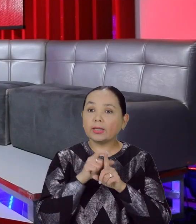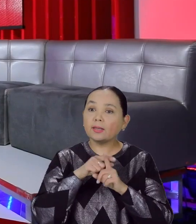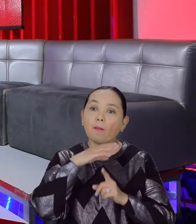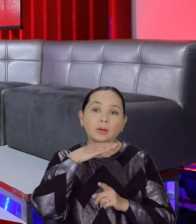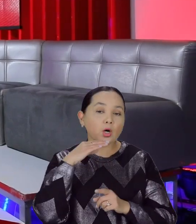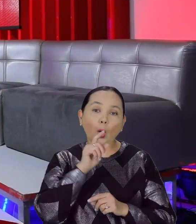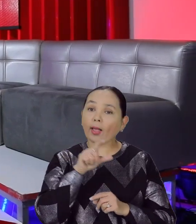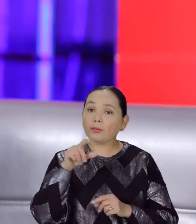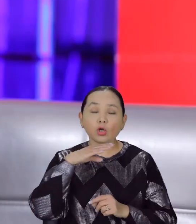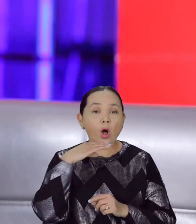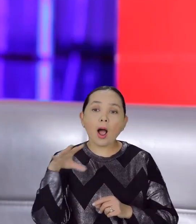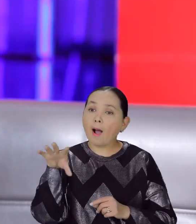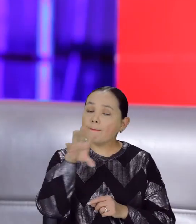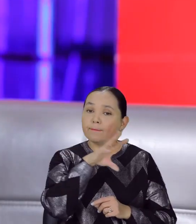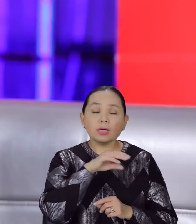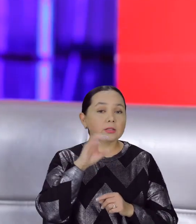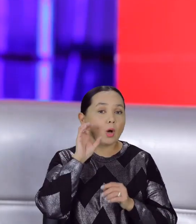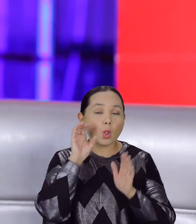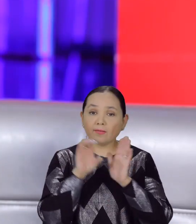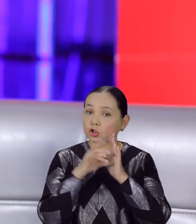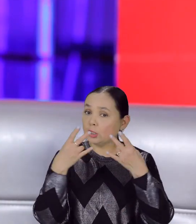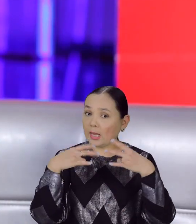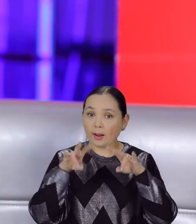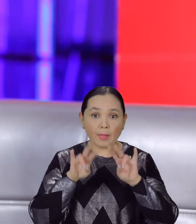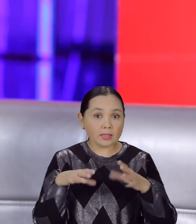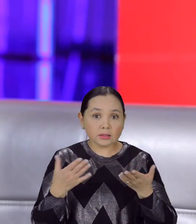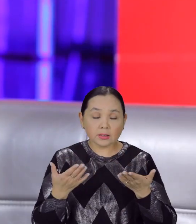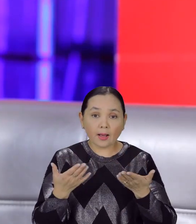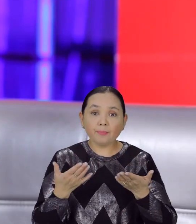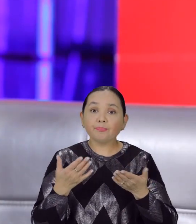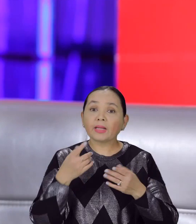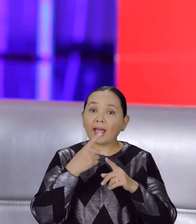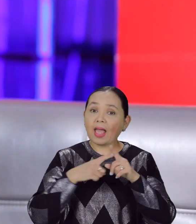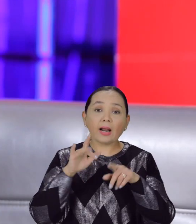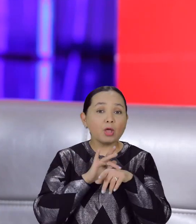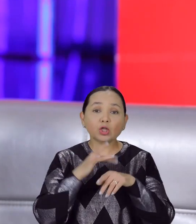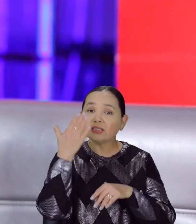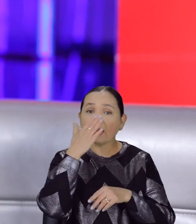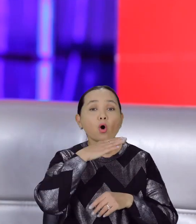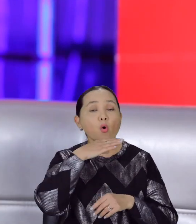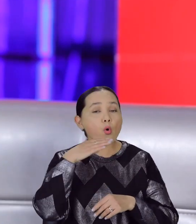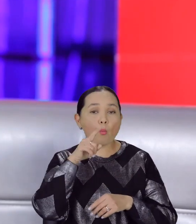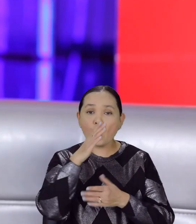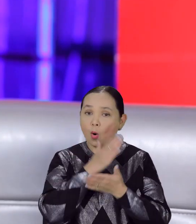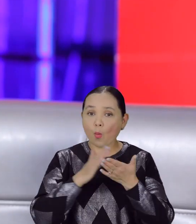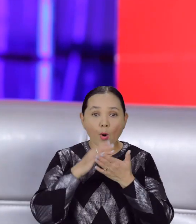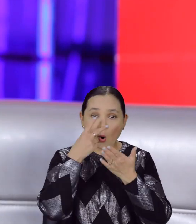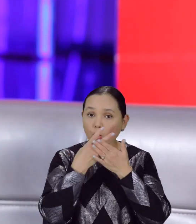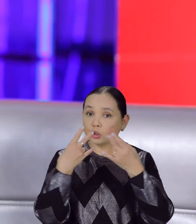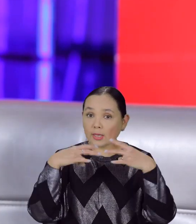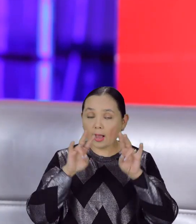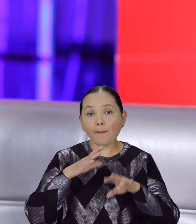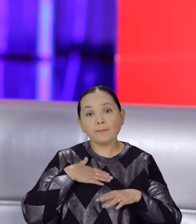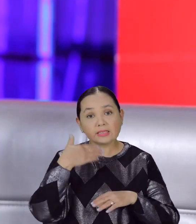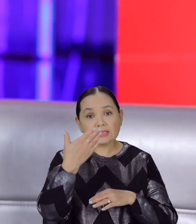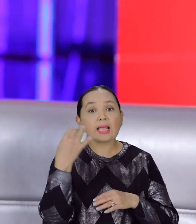ham ko'p, gapchilar ham ko'p, lekin ularning hammasiga ham quloq osaverish kerak emas. Yarim yalang'och seriallar ko'p, ularni umuman ko'rish kerak emas.